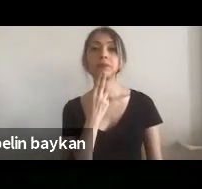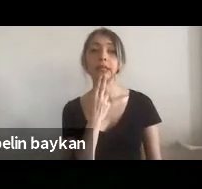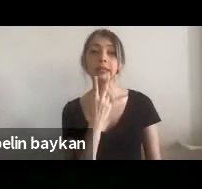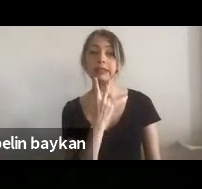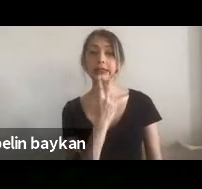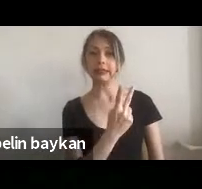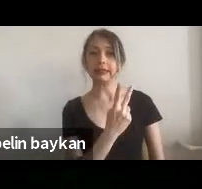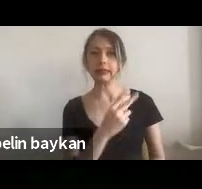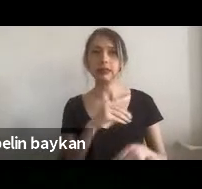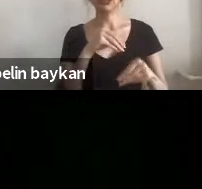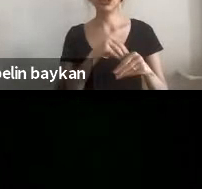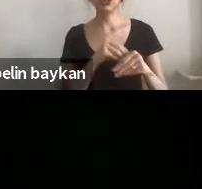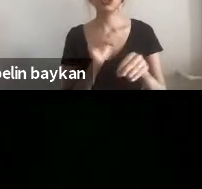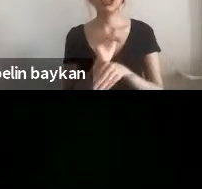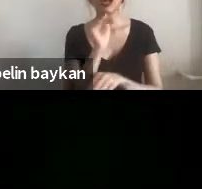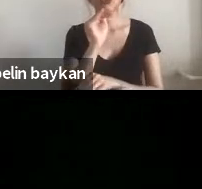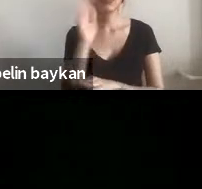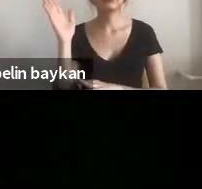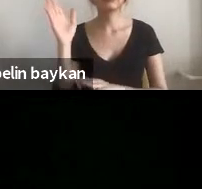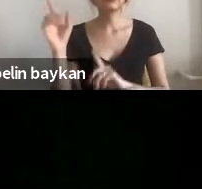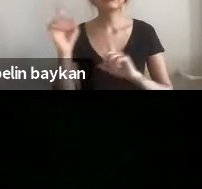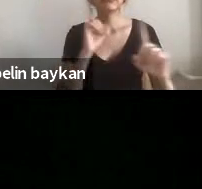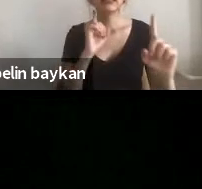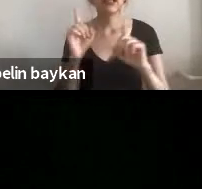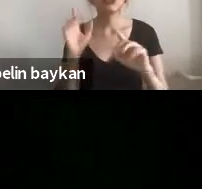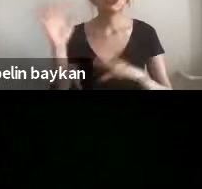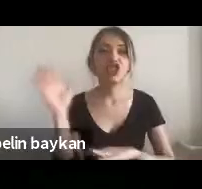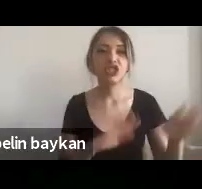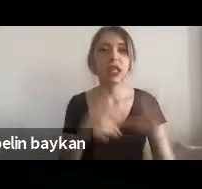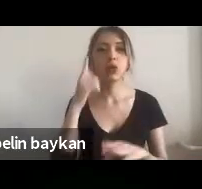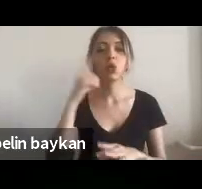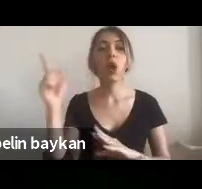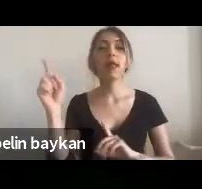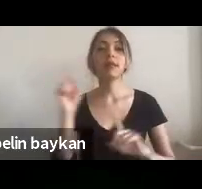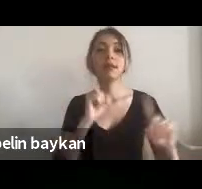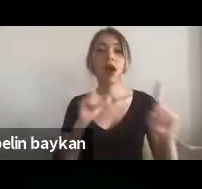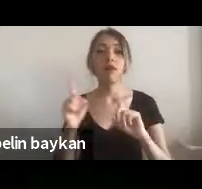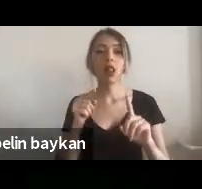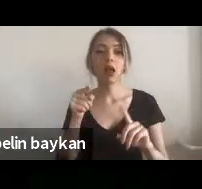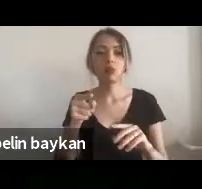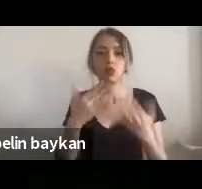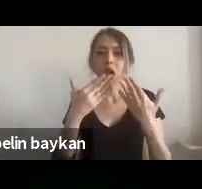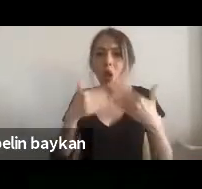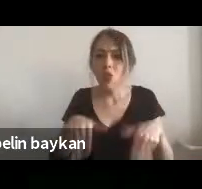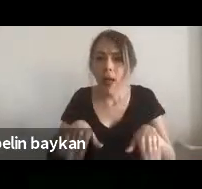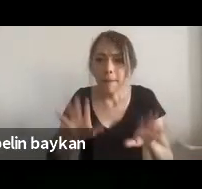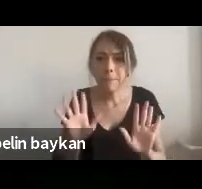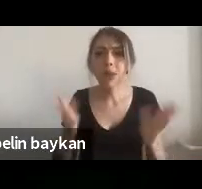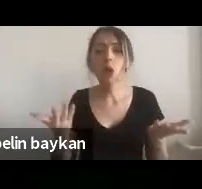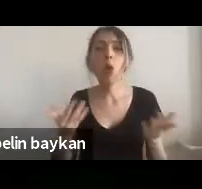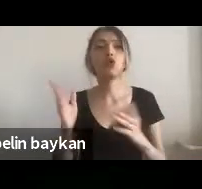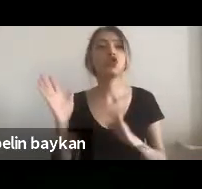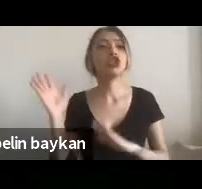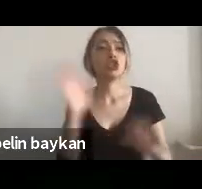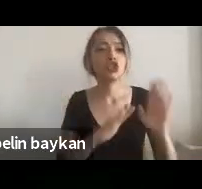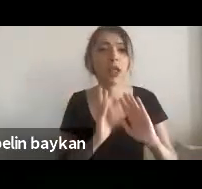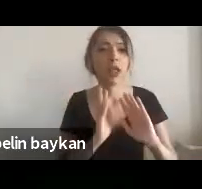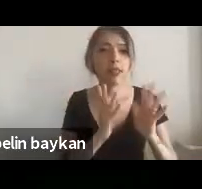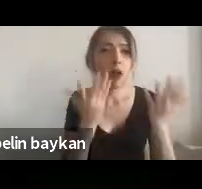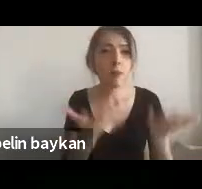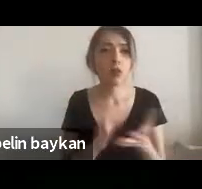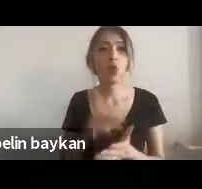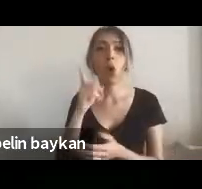davalarında etkili soruşturmanın yapılmaması, bunun önlenmemesi, yani bu saldırıların önlenmesi konusunda devletin pozitif